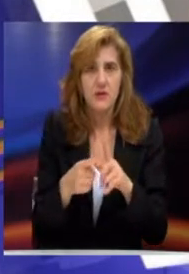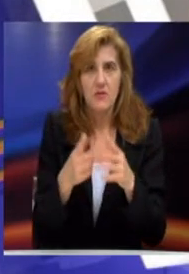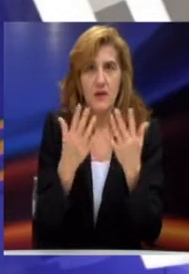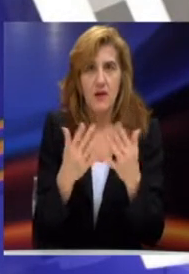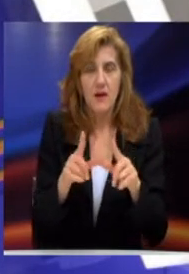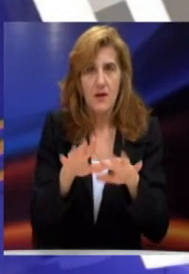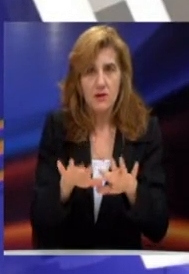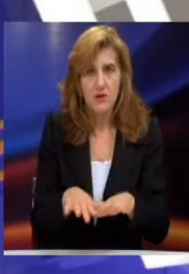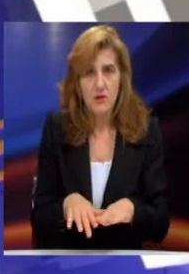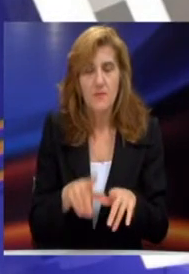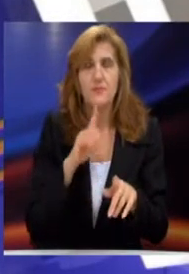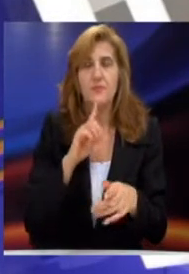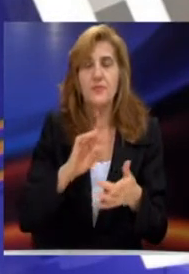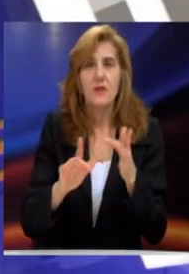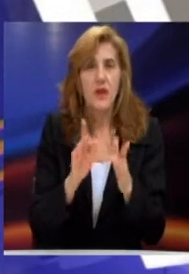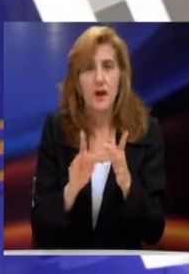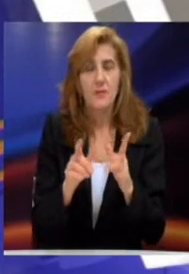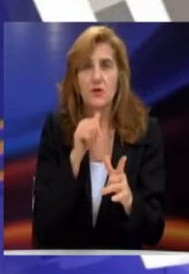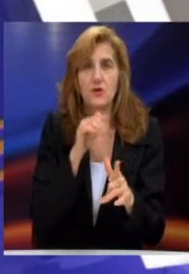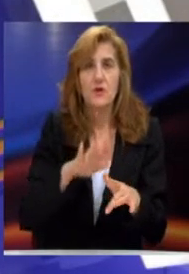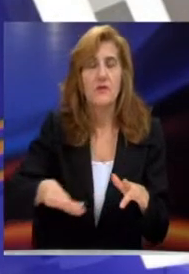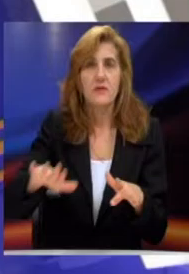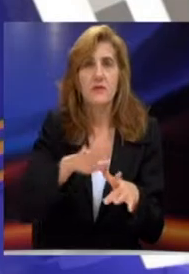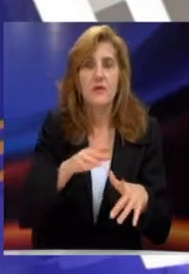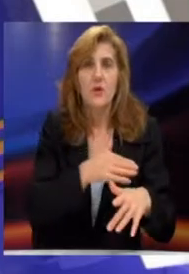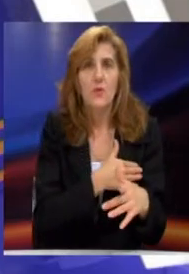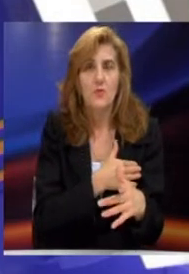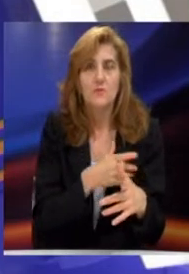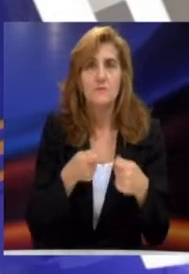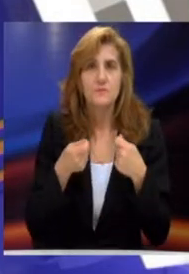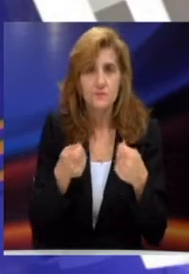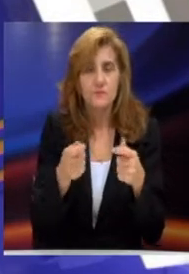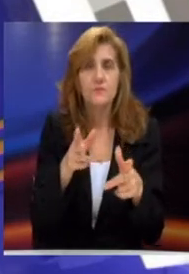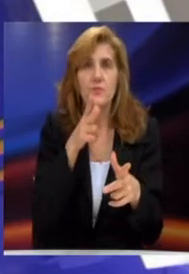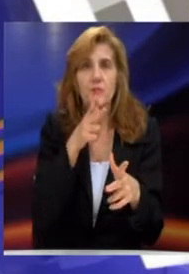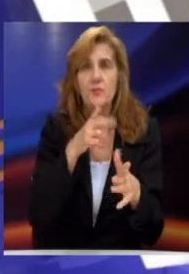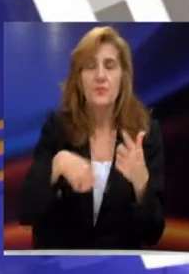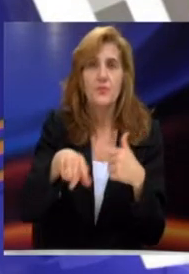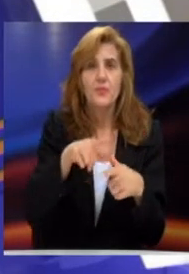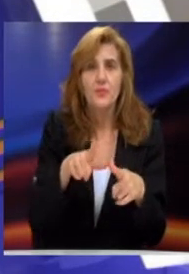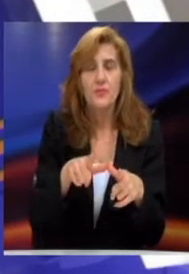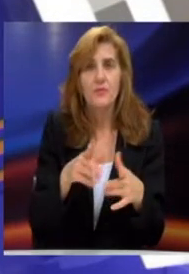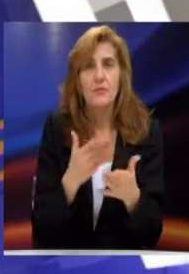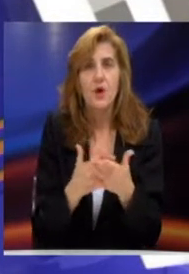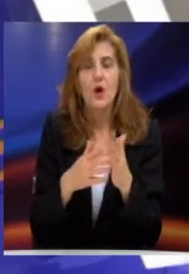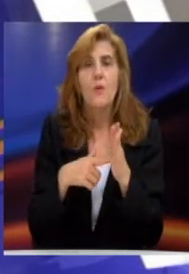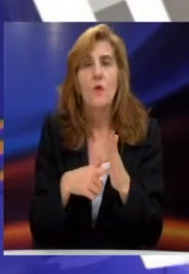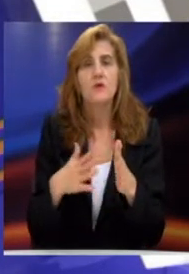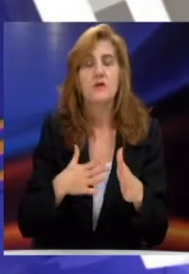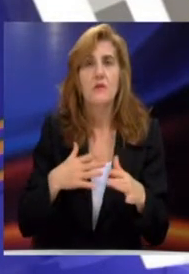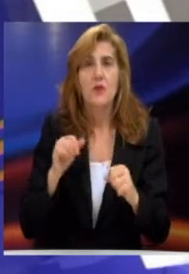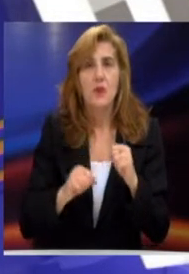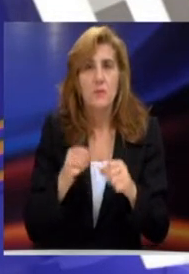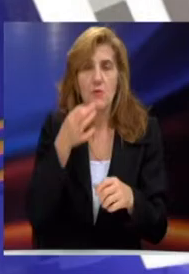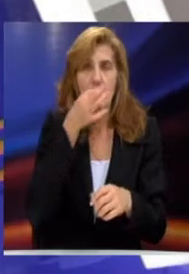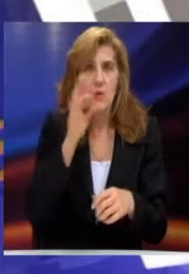za računare. Inicijator takmičenja je Đački parlament, a ideja je da se pruži prilika svim učesnicima da pokažu svoje